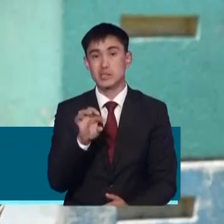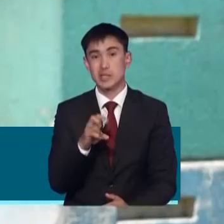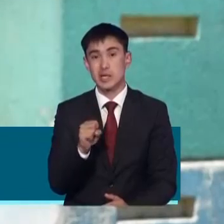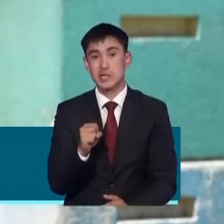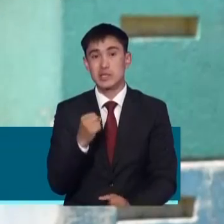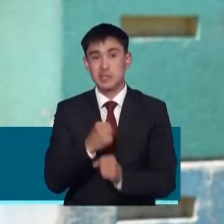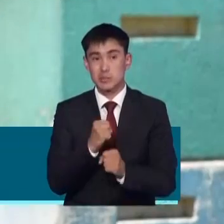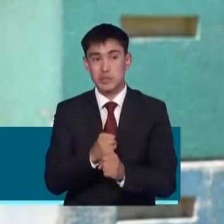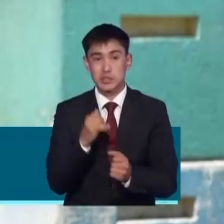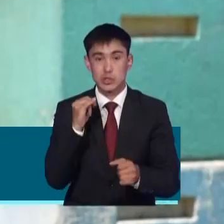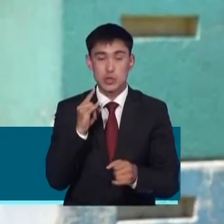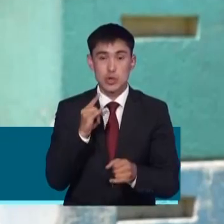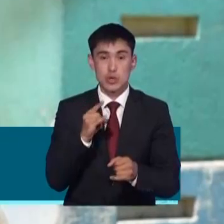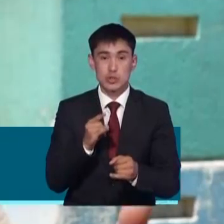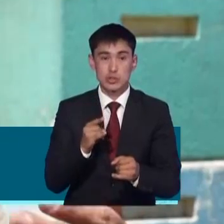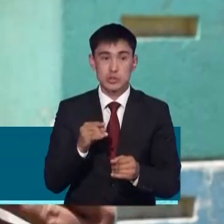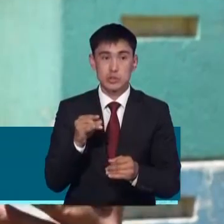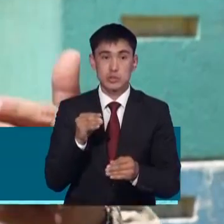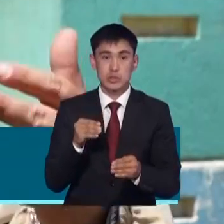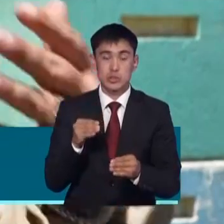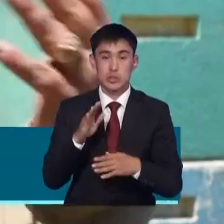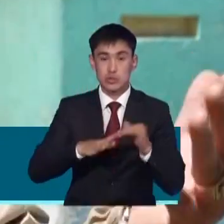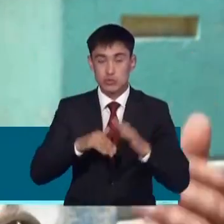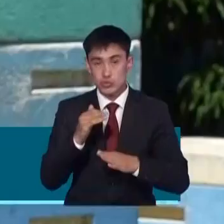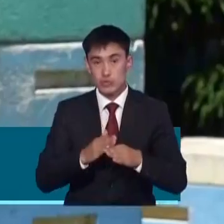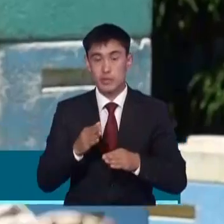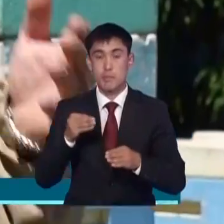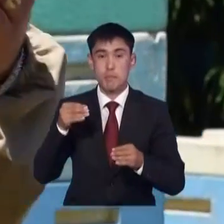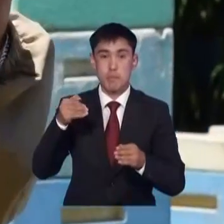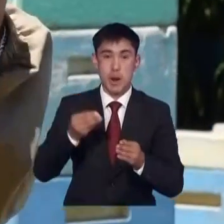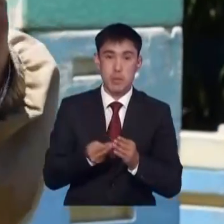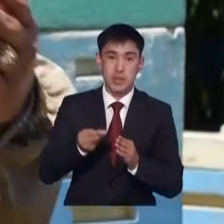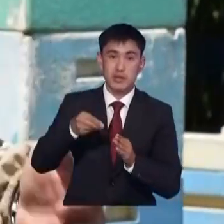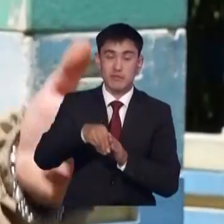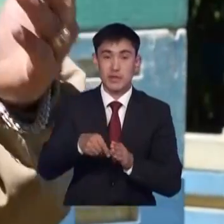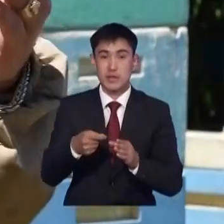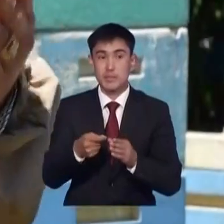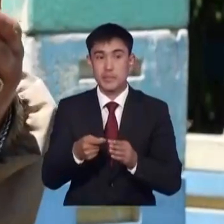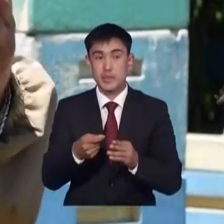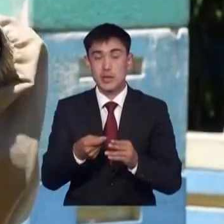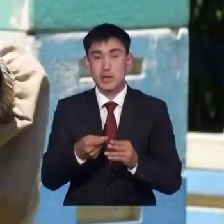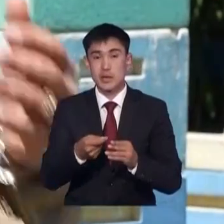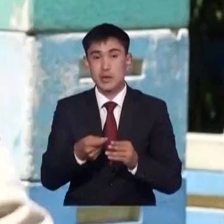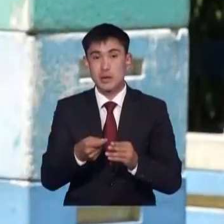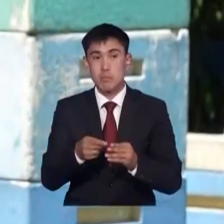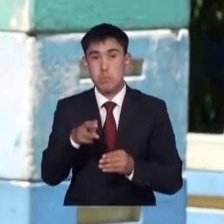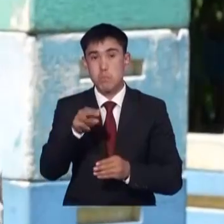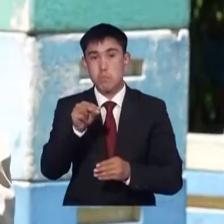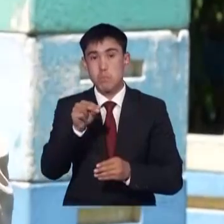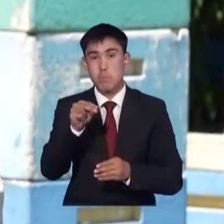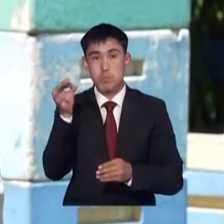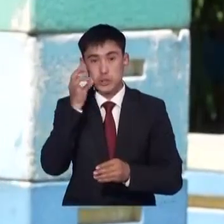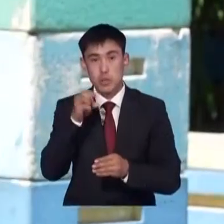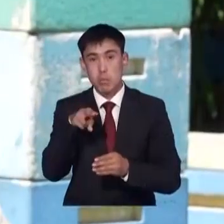оплодотворением пчеломаток Я занимаюсь тем что не только собираю МД То есть я произвожу маток произвожу пчелопакеты также